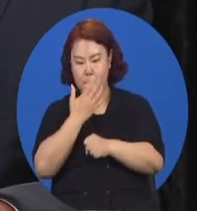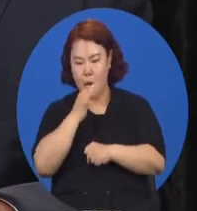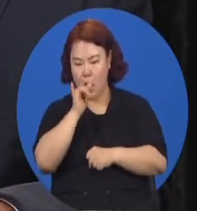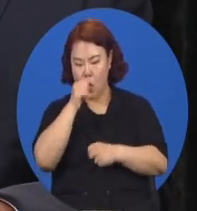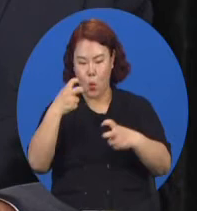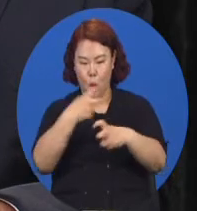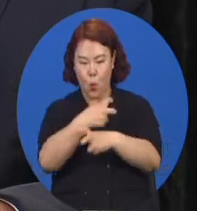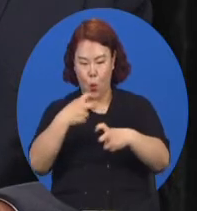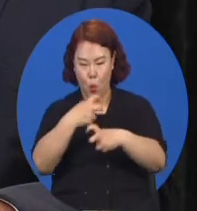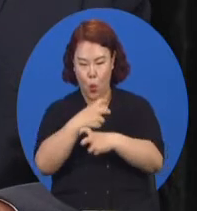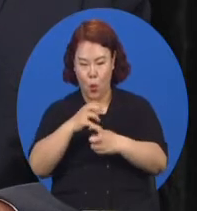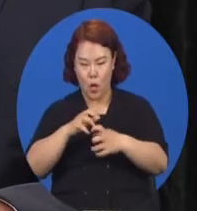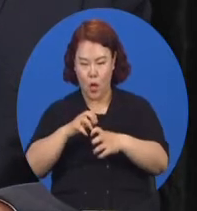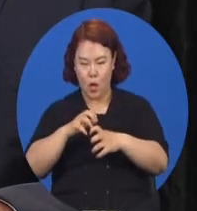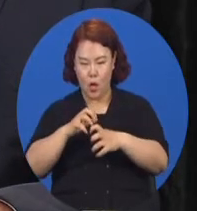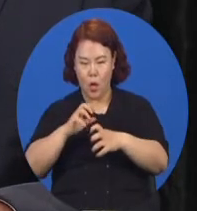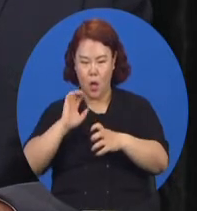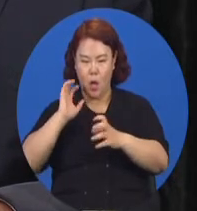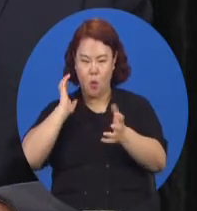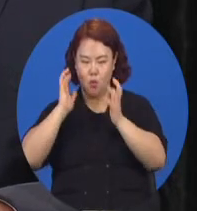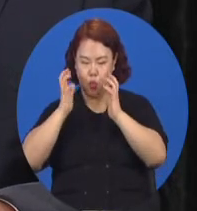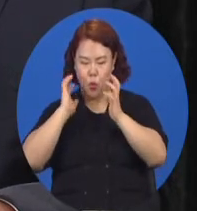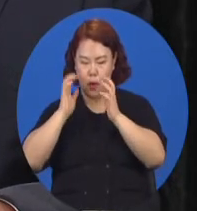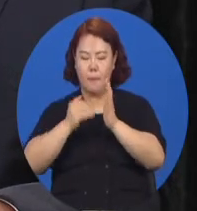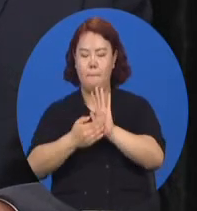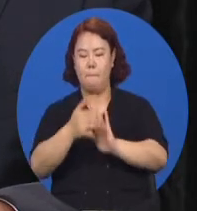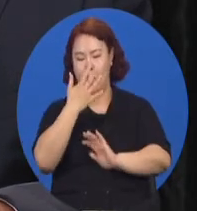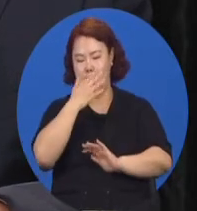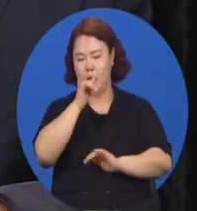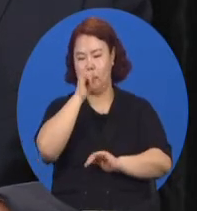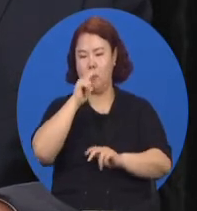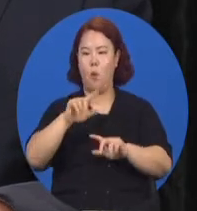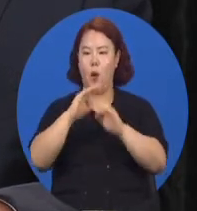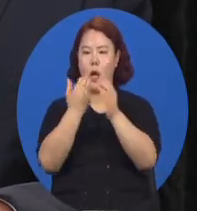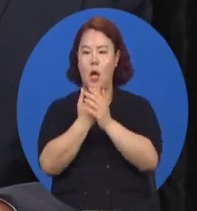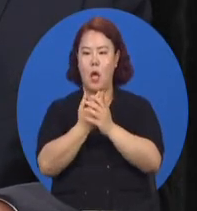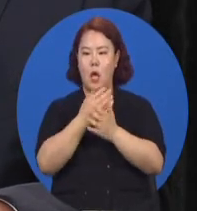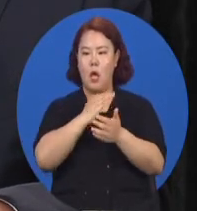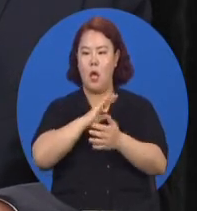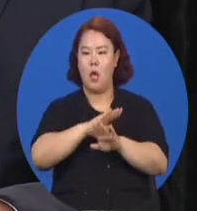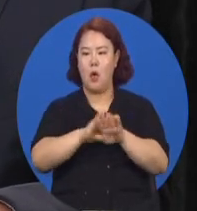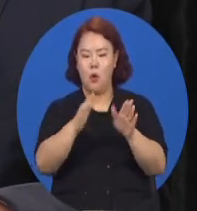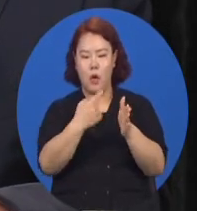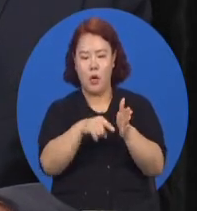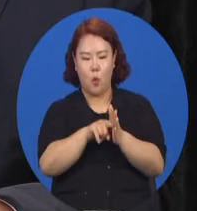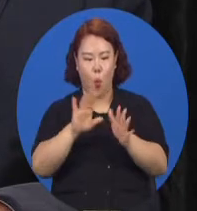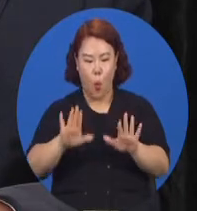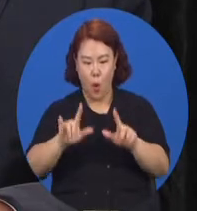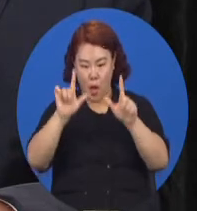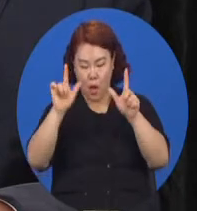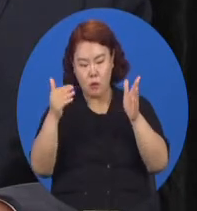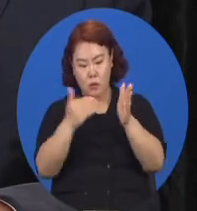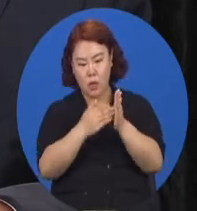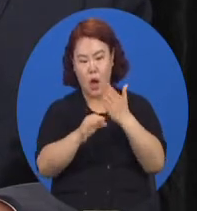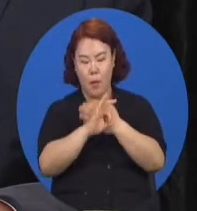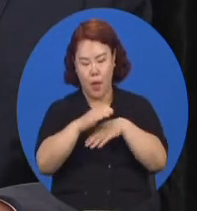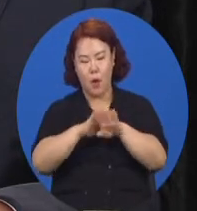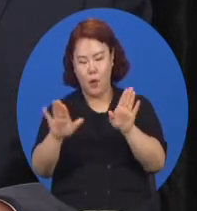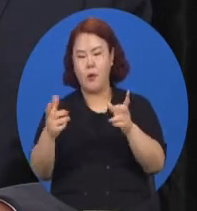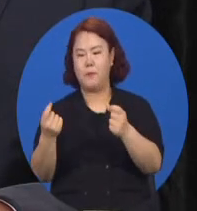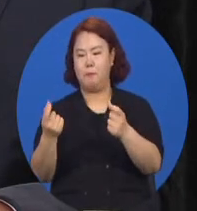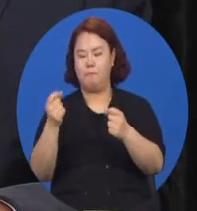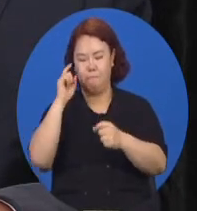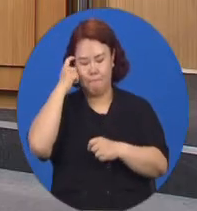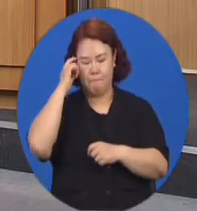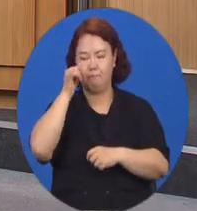대란은 막을 수 있을 것 같습니다. 그리고 완전히 이 문제가 해결되기 위해서는 금년 한 해가 경과되면 아마 이런 문제가 해소되리라고 이렇게